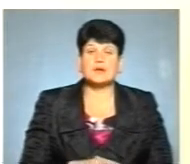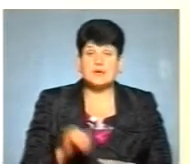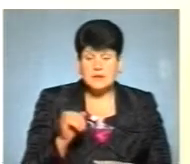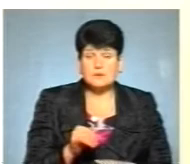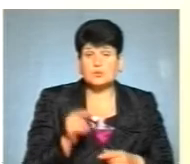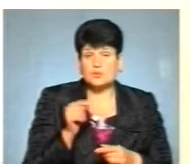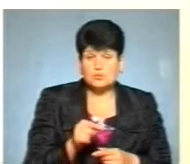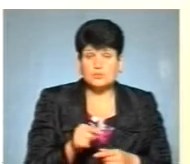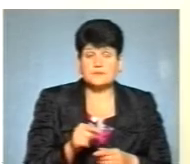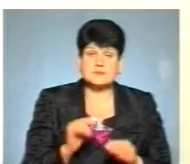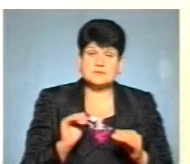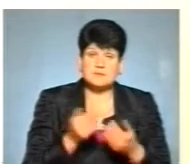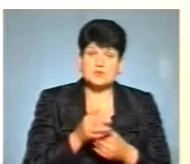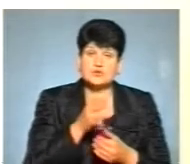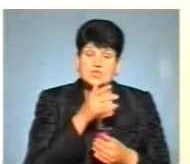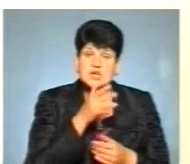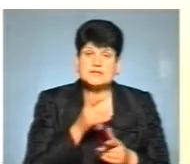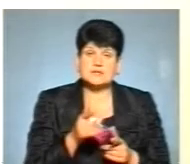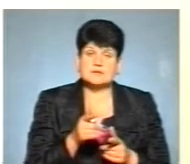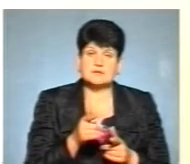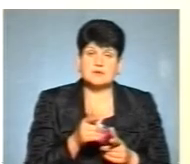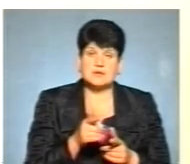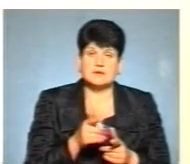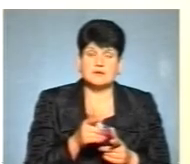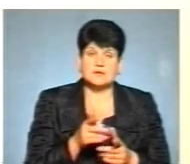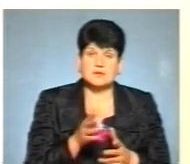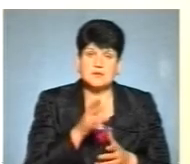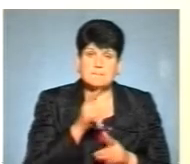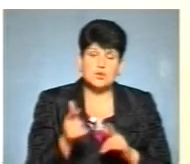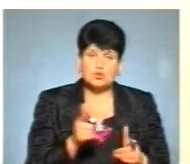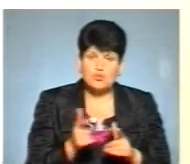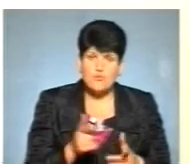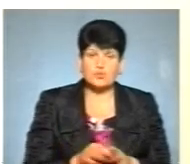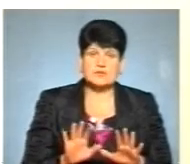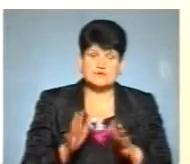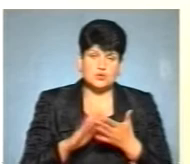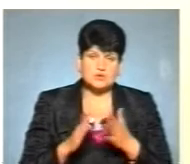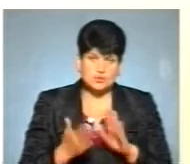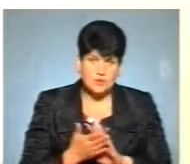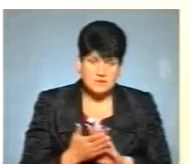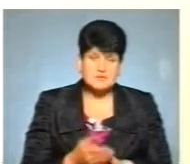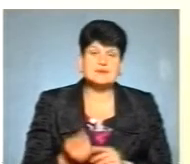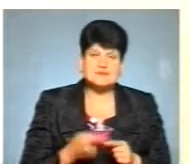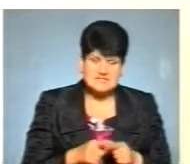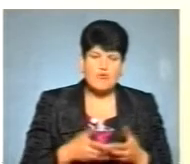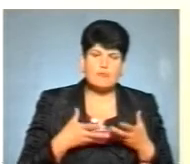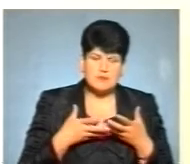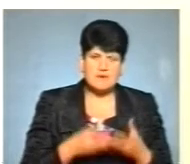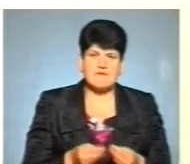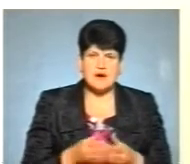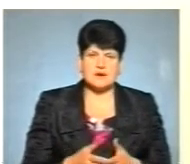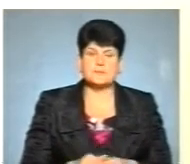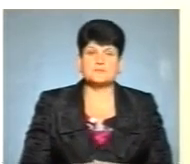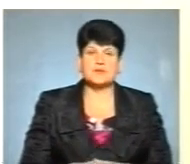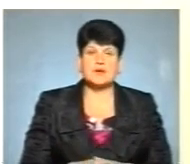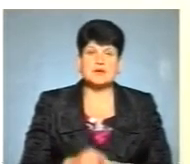тобто зменшується час на підготовку і попередження надзвичайної ситуації. Так воно впливає. Так воно впливає. Впливає замуленість